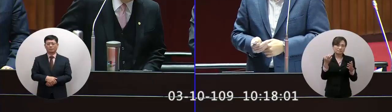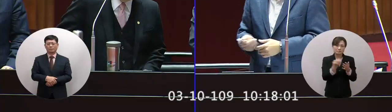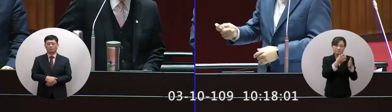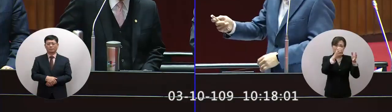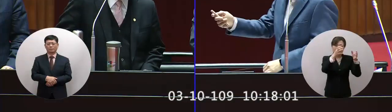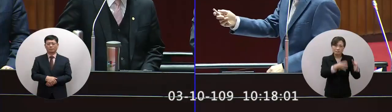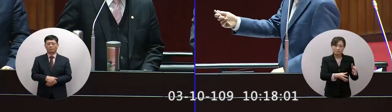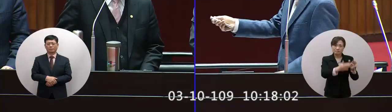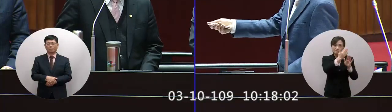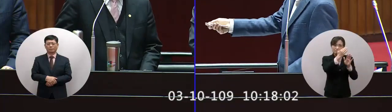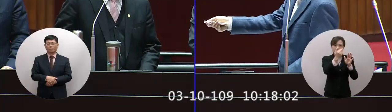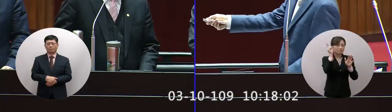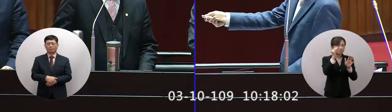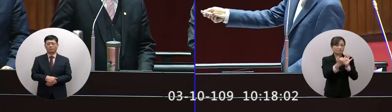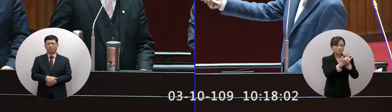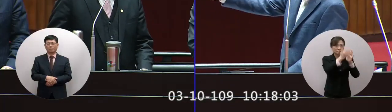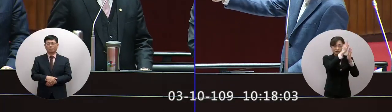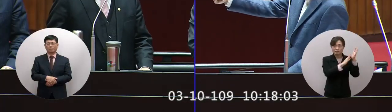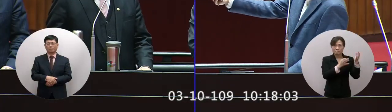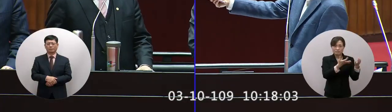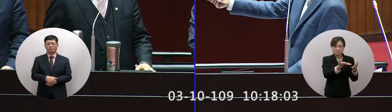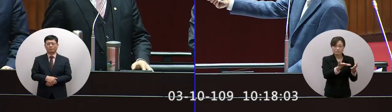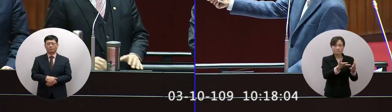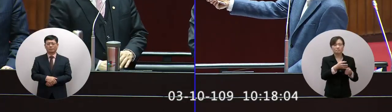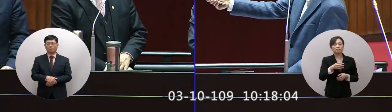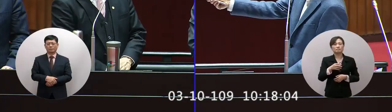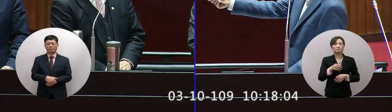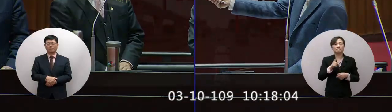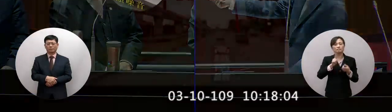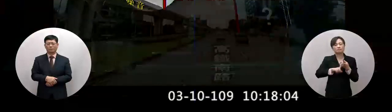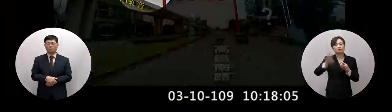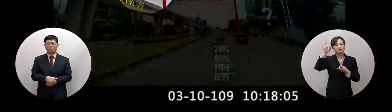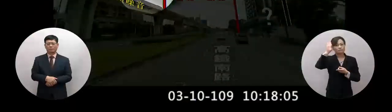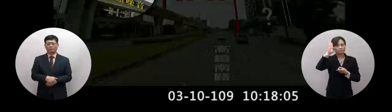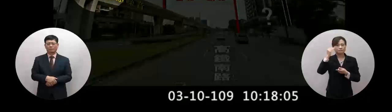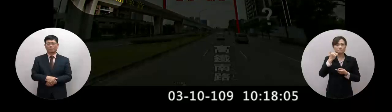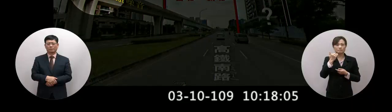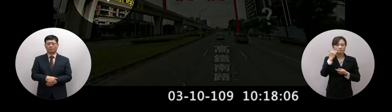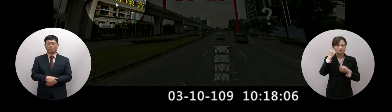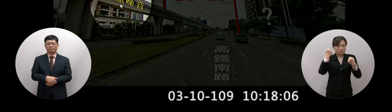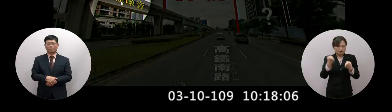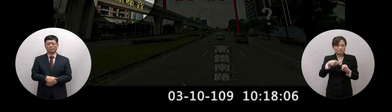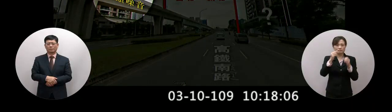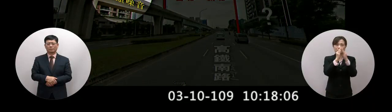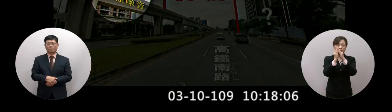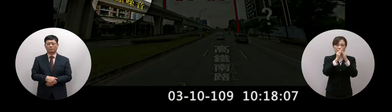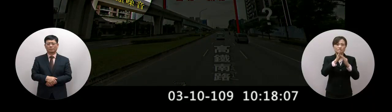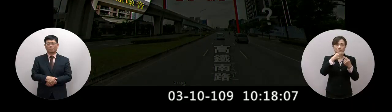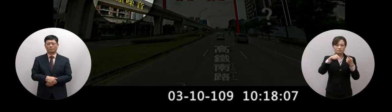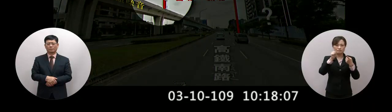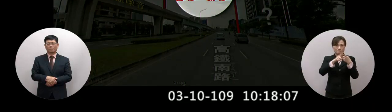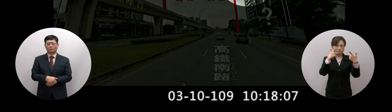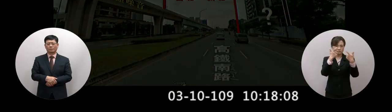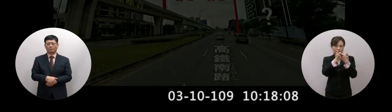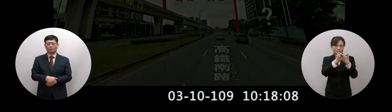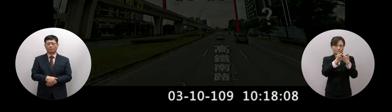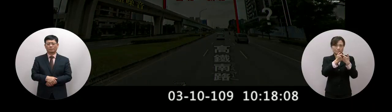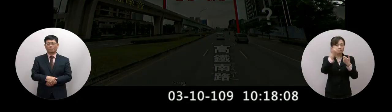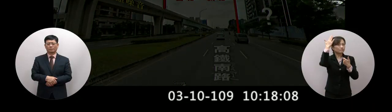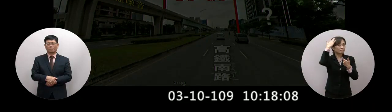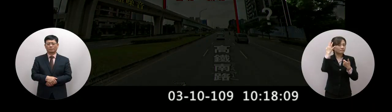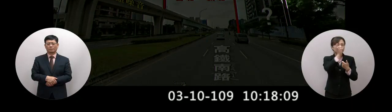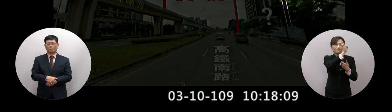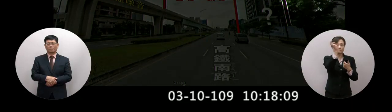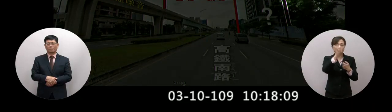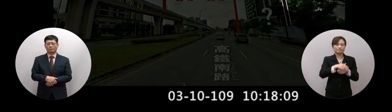说对不起，因为在桃园是上面黑色这个线，因为第四类噪音管制区、住